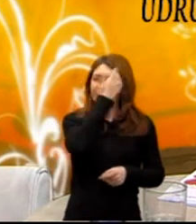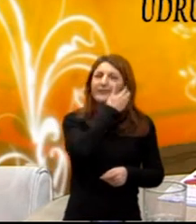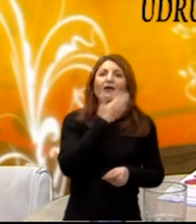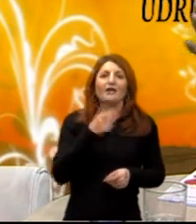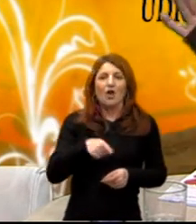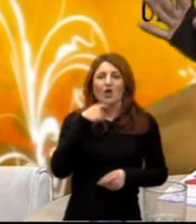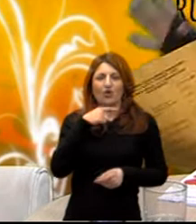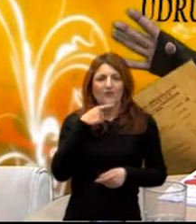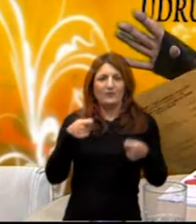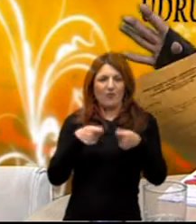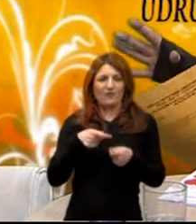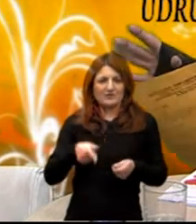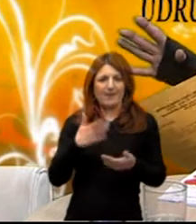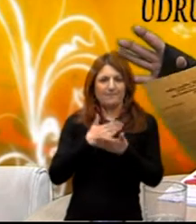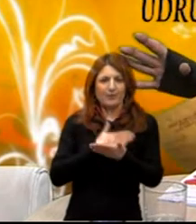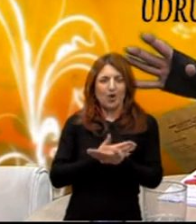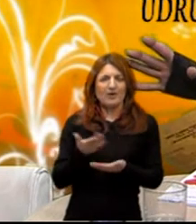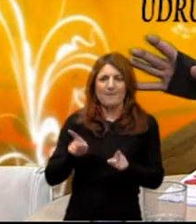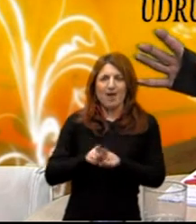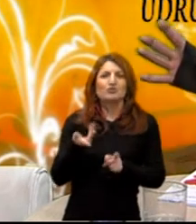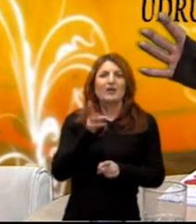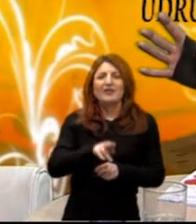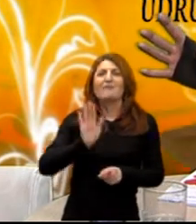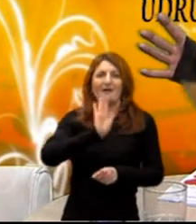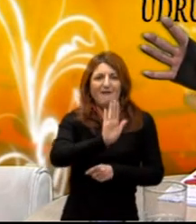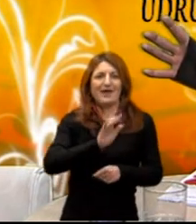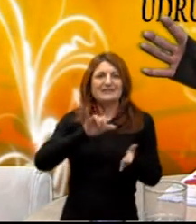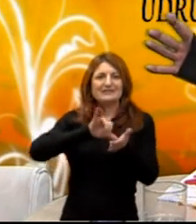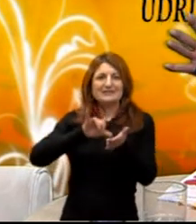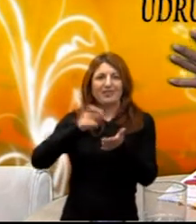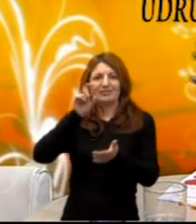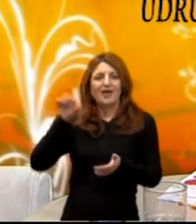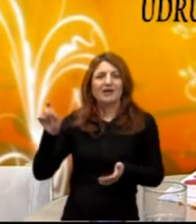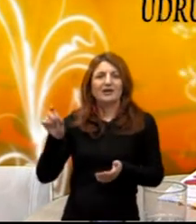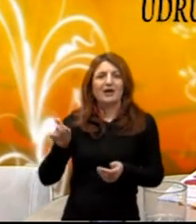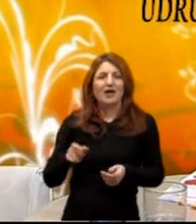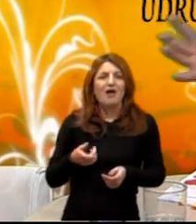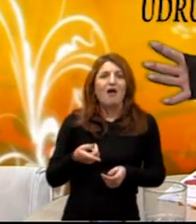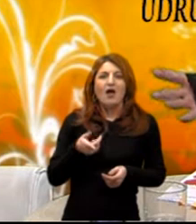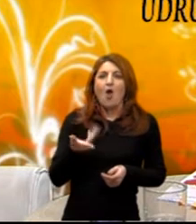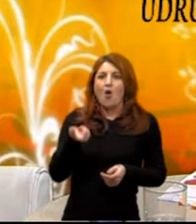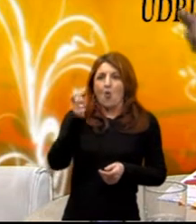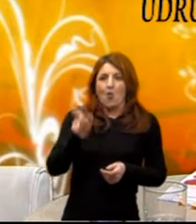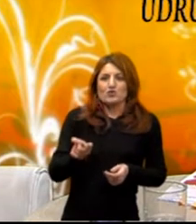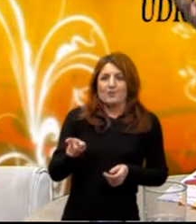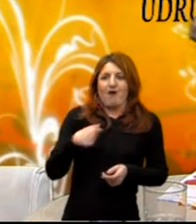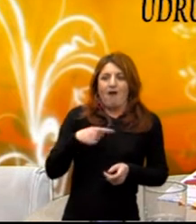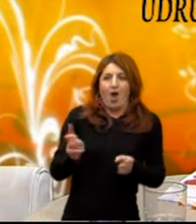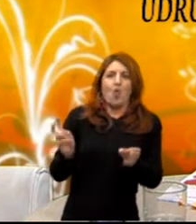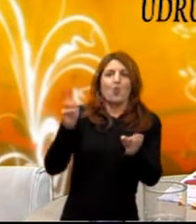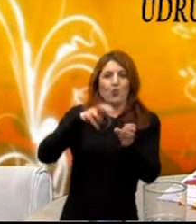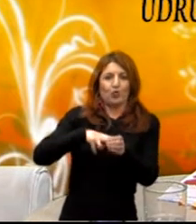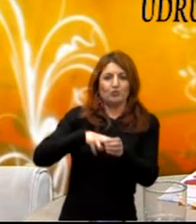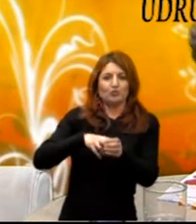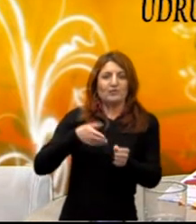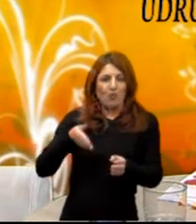takvim programima, takvi kao vaš centar, onda ne samo da tu osobu mi inkluziramo ili